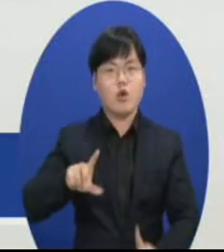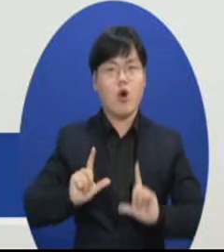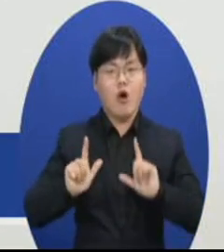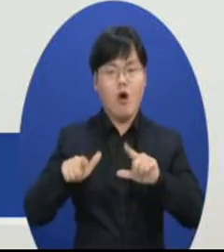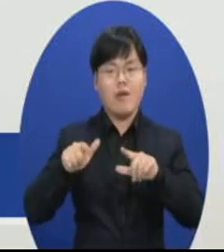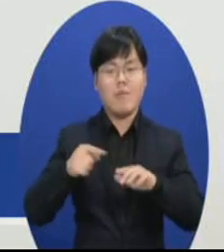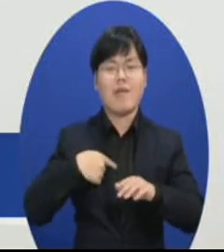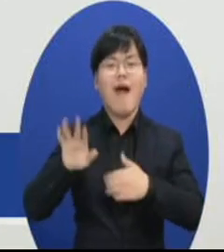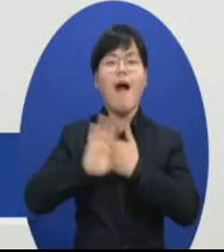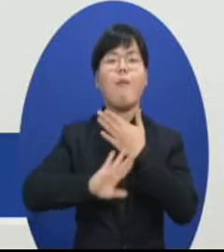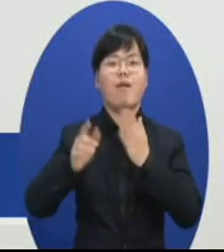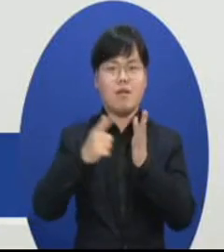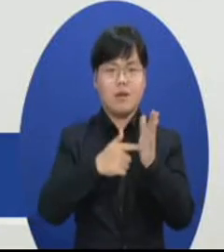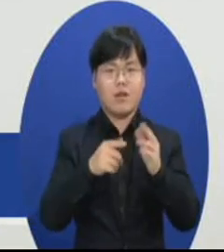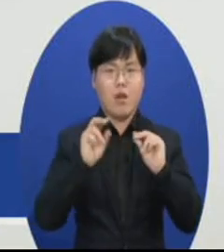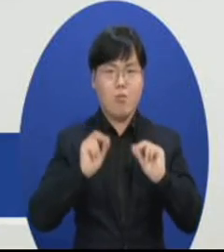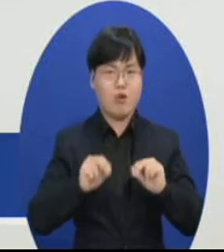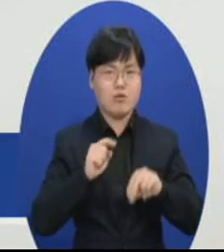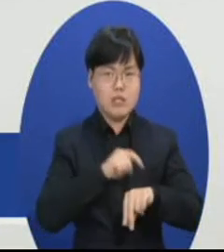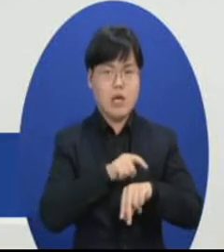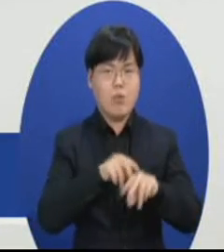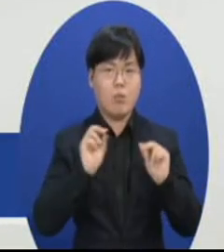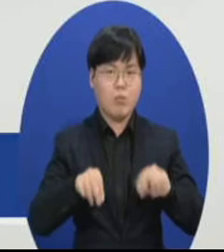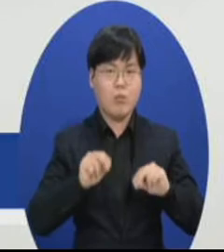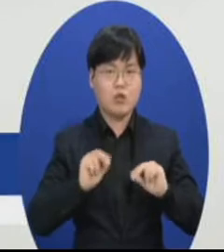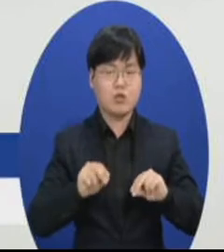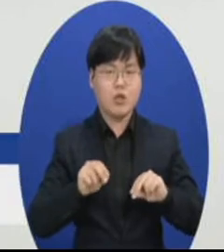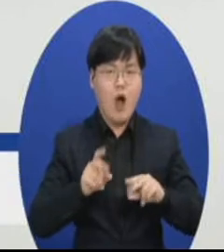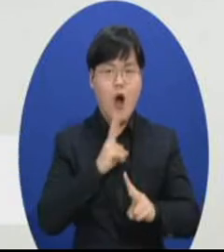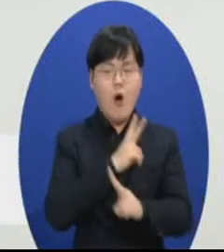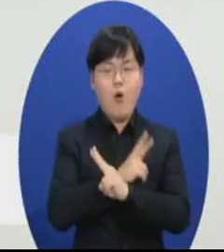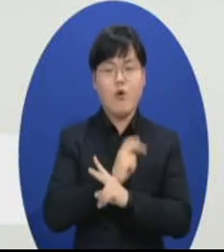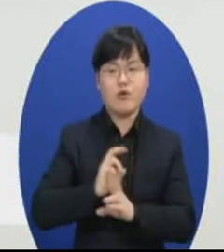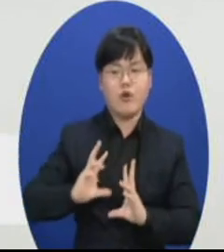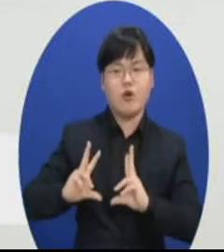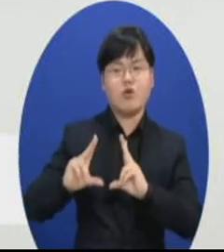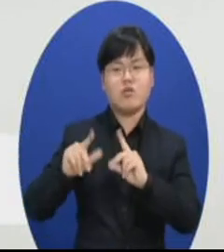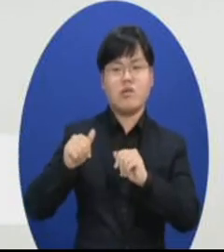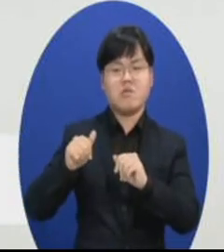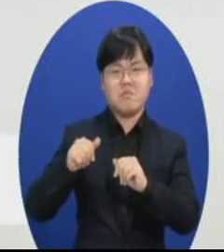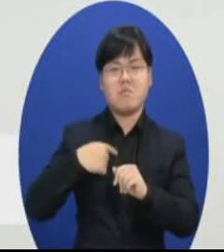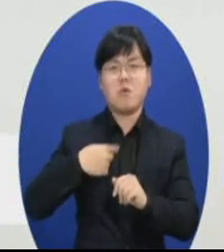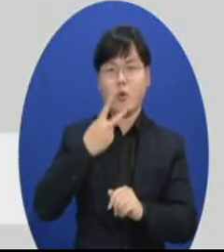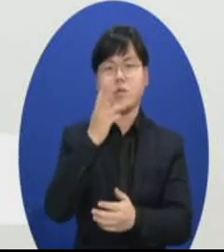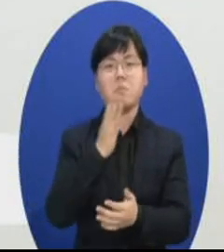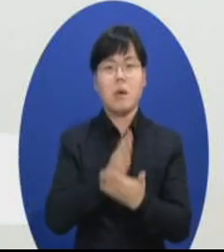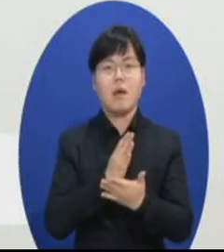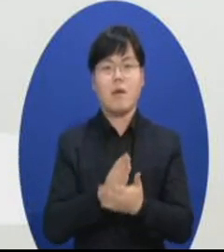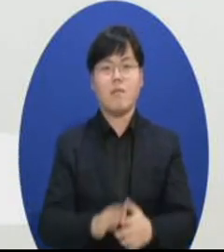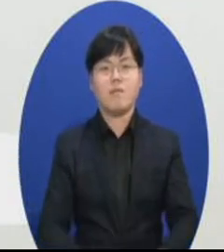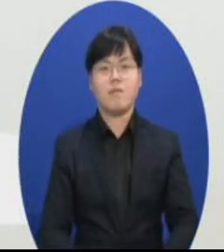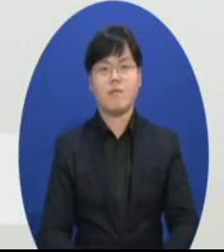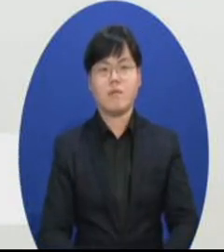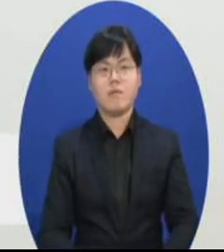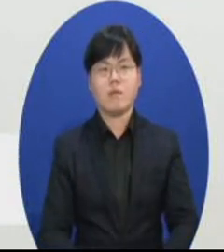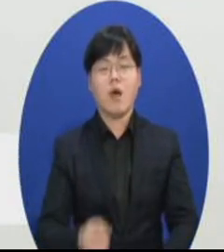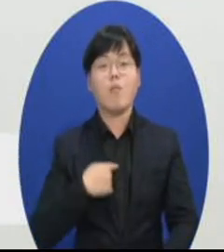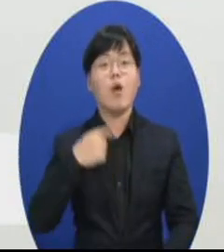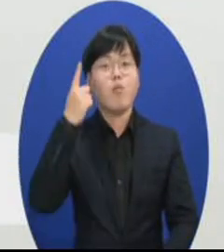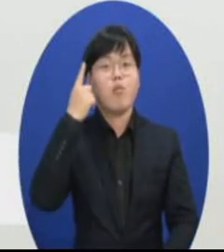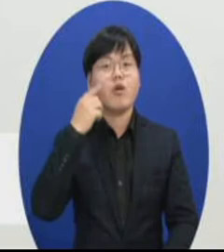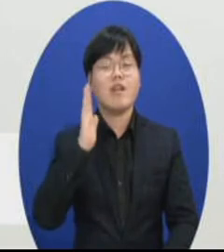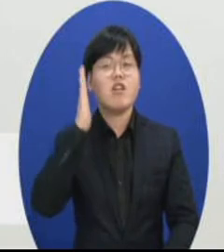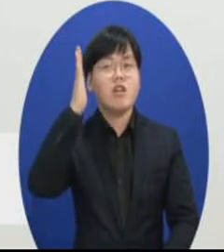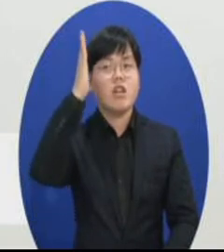одоо бидний бий болсон. Тийм учраас одоо хууль эрхцэн өөрчлөлтийг хийх зайлшгүй шаардлагатай гэж бас үзэж байгаа. Тэгээд би боддөө